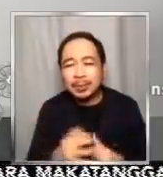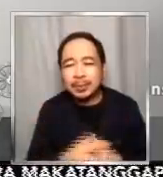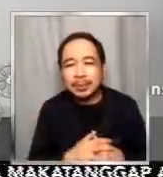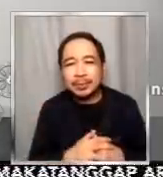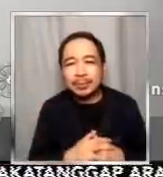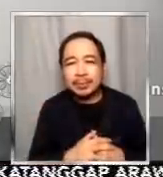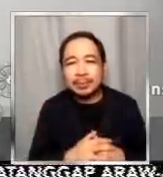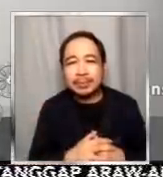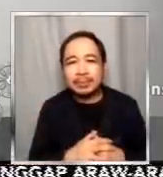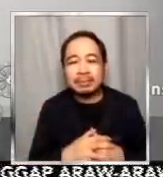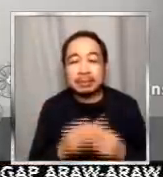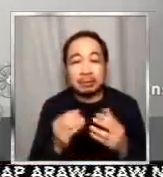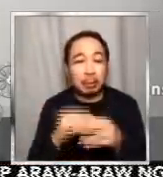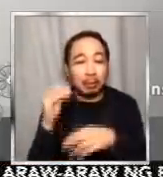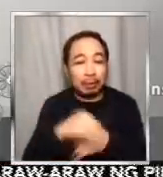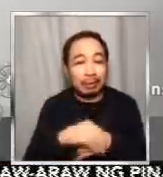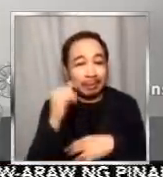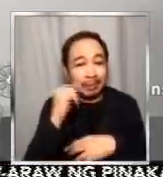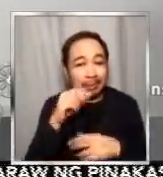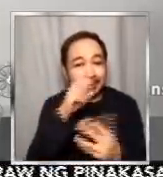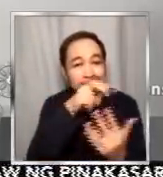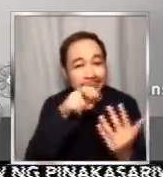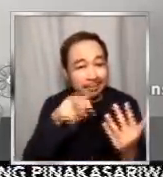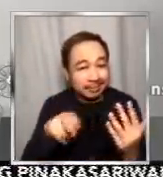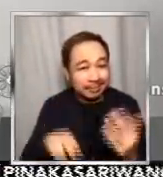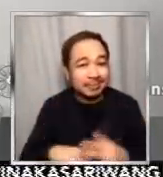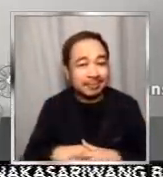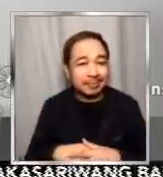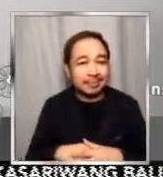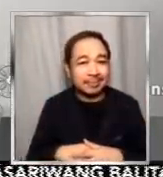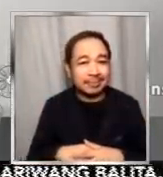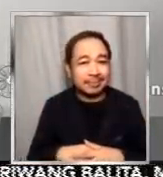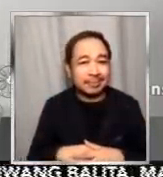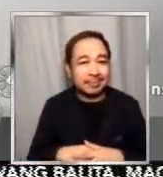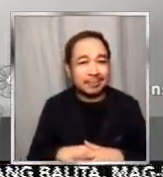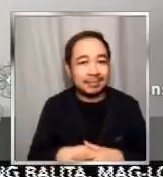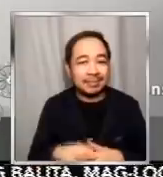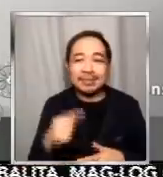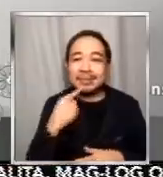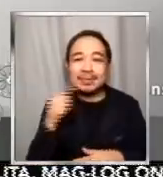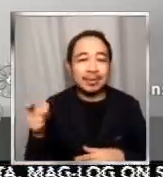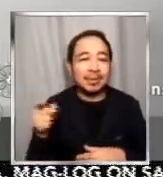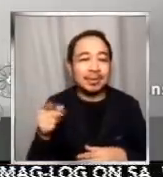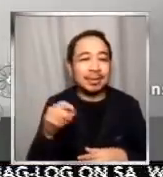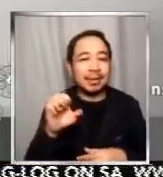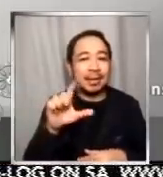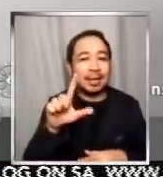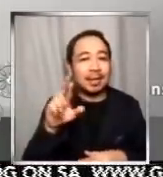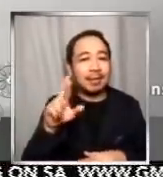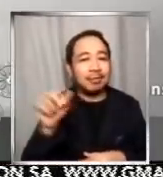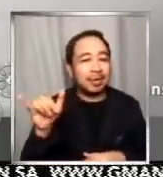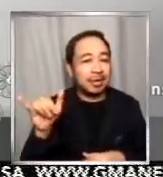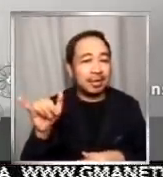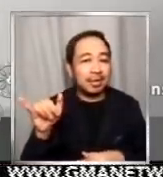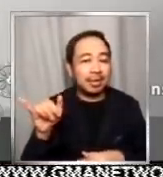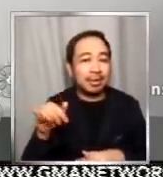babae. Nakakatanda yan. Sabi nga po ni Kong El Rey, undersex daw po ako.